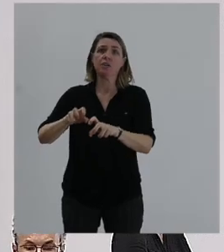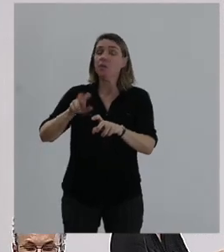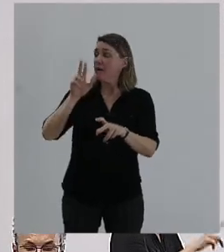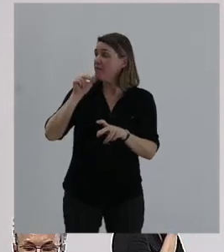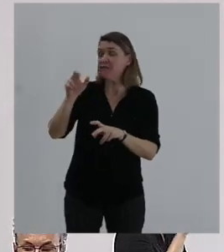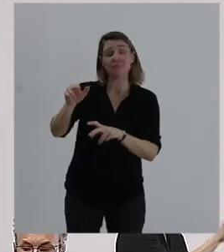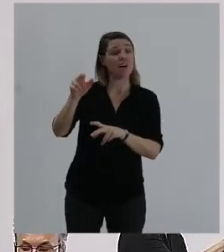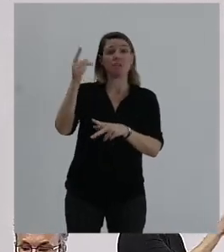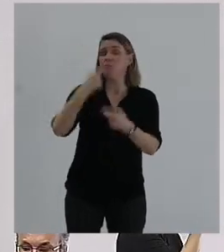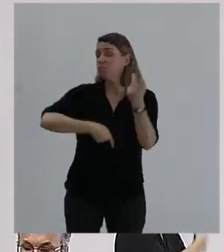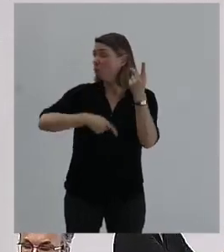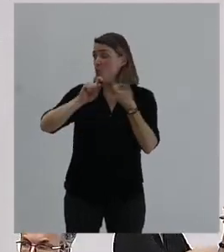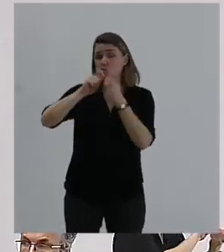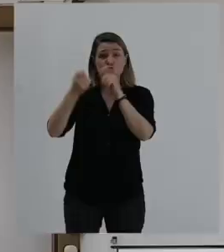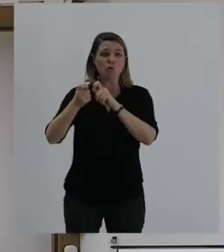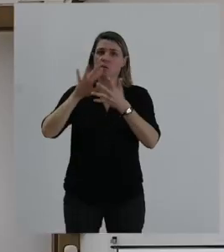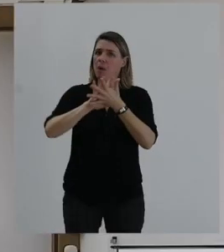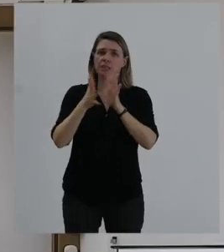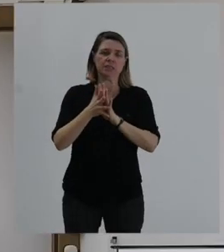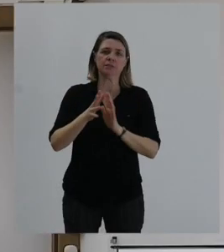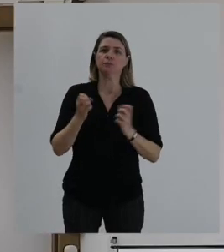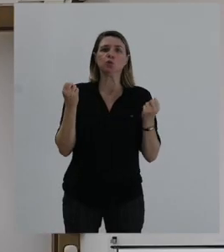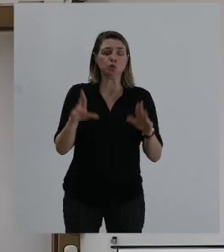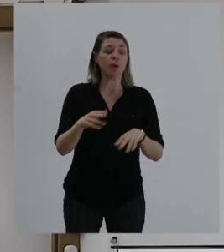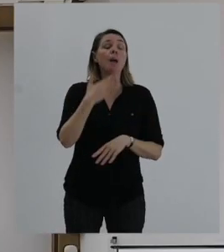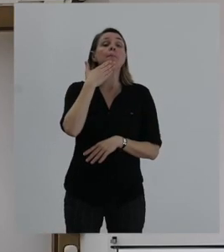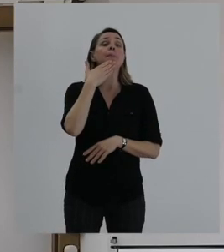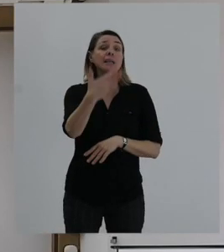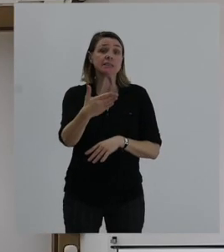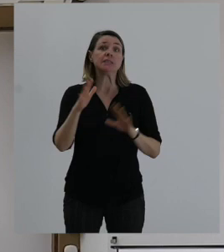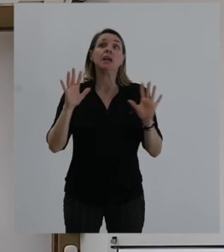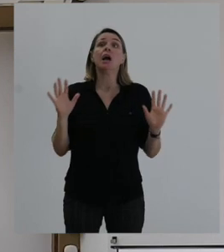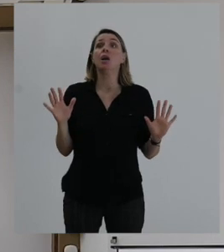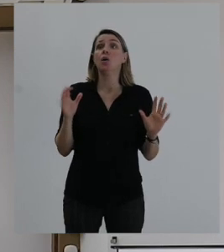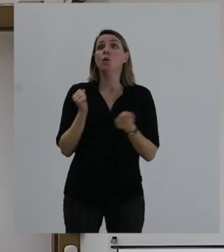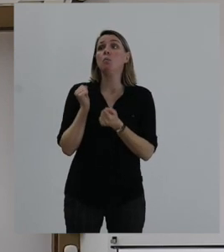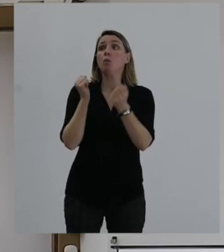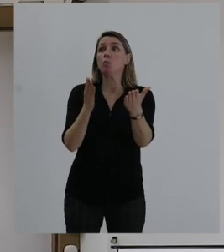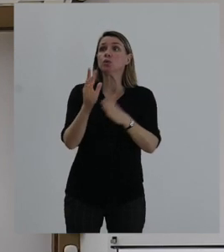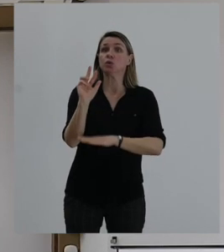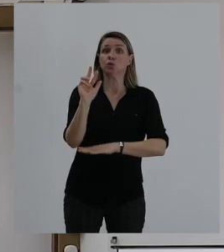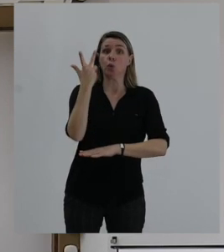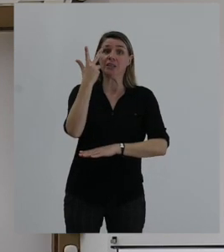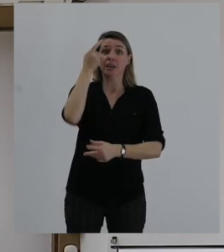révolutionner nos pratiques. Merci. Alors je vous propose qu'on passe au troisième et dernier thème, qui est